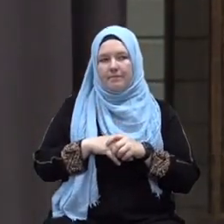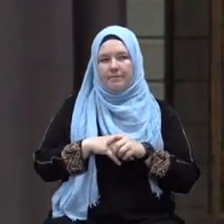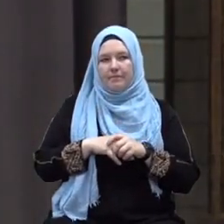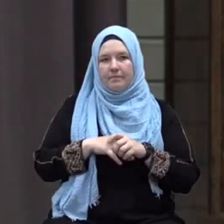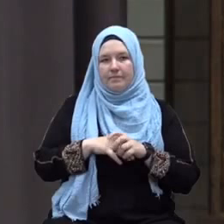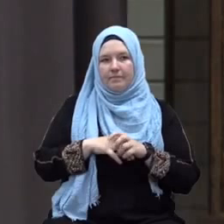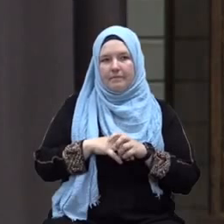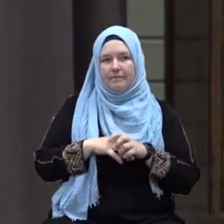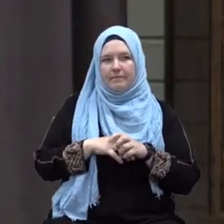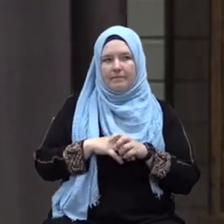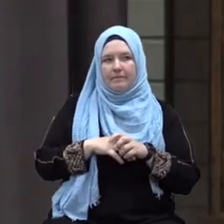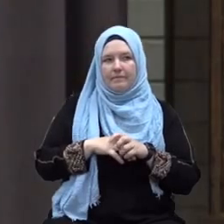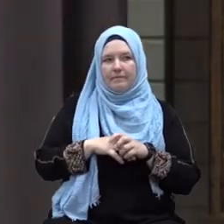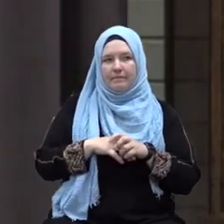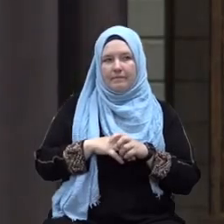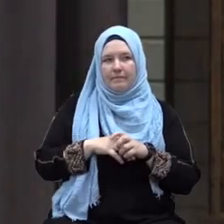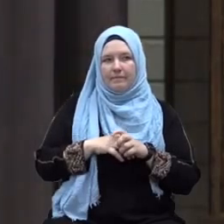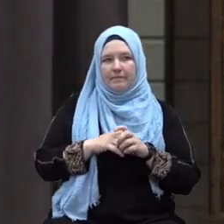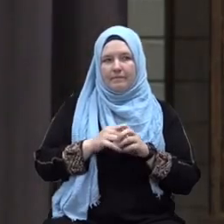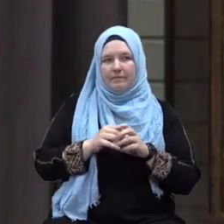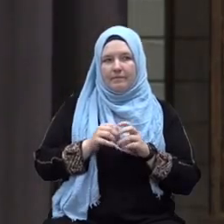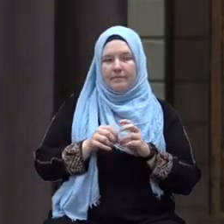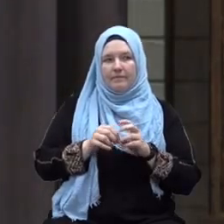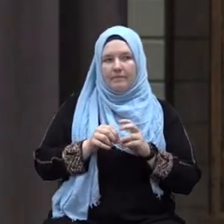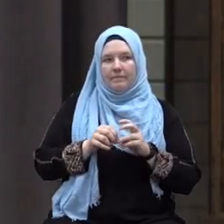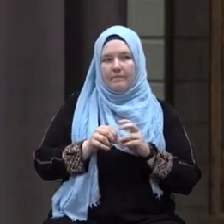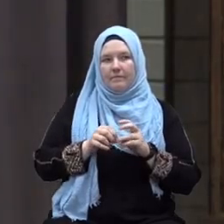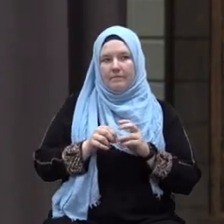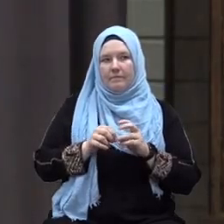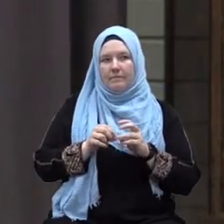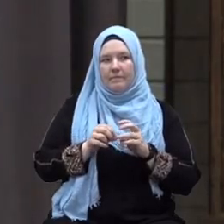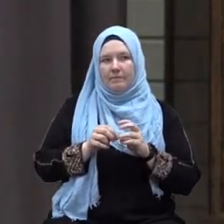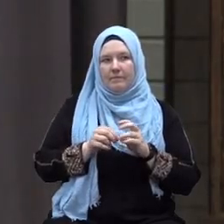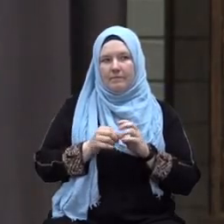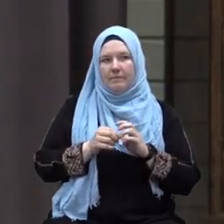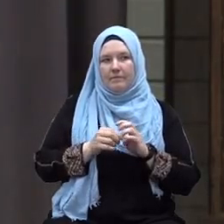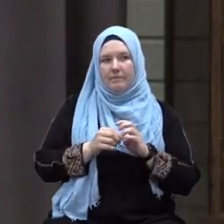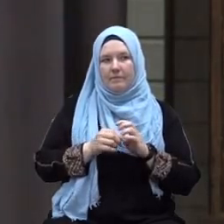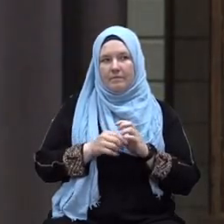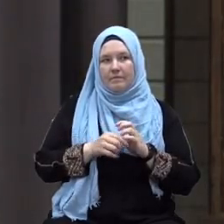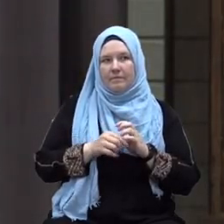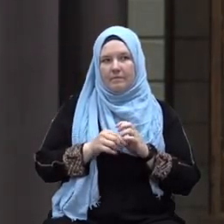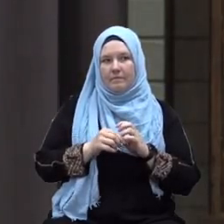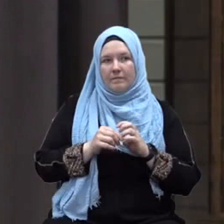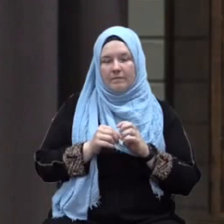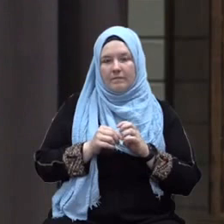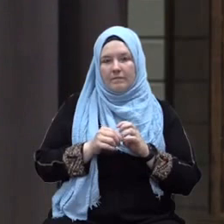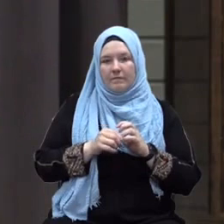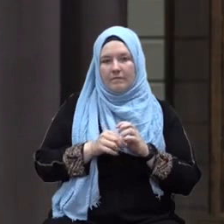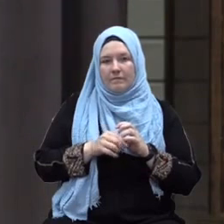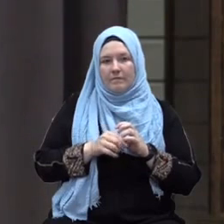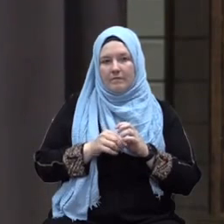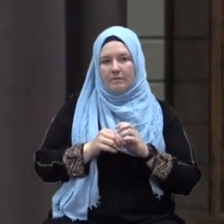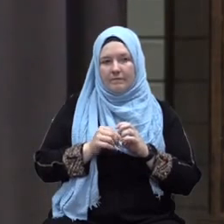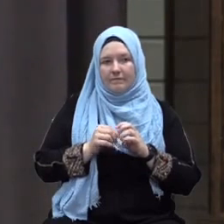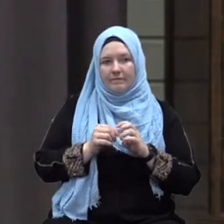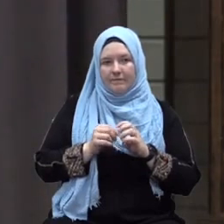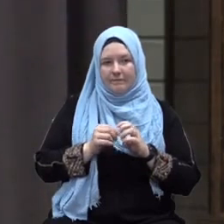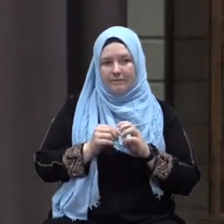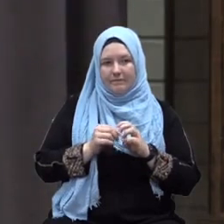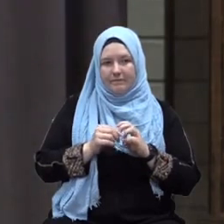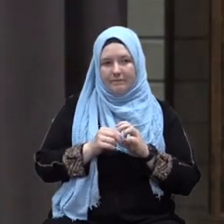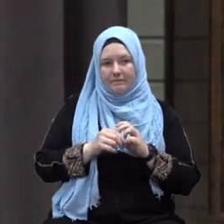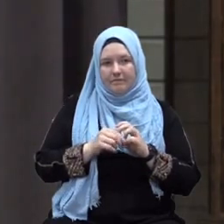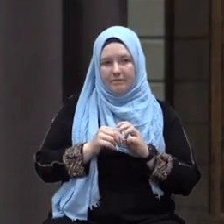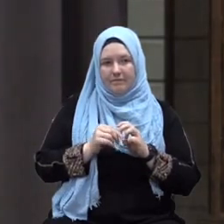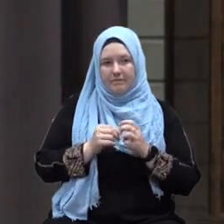مُحْسِنٌ وَاتَّبَعَ مِلَّةَ إِبْرَاهِيمَ حَنِيفًا وَاتَّخَذَ اللَّهُ إِبْرَاهِيمَ